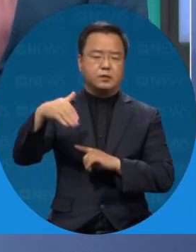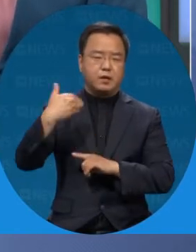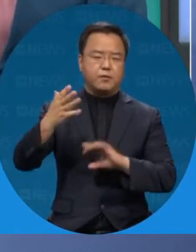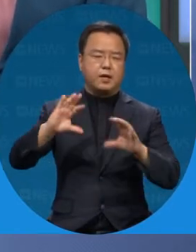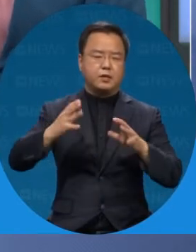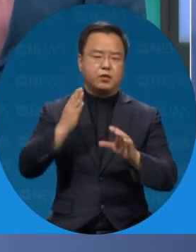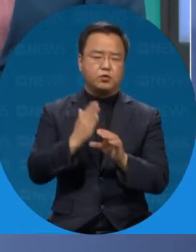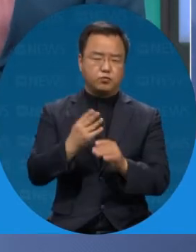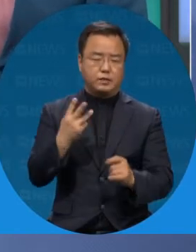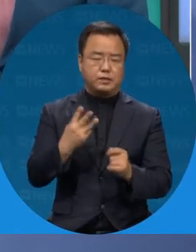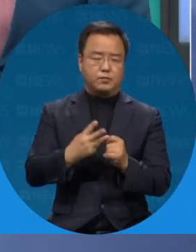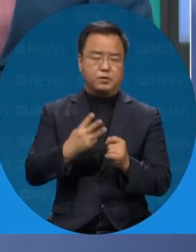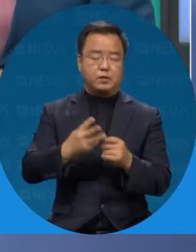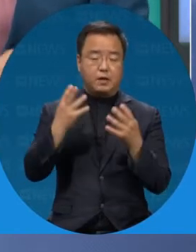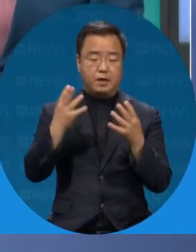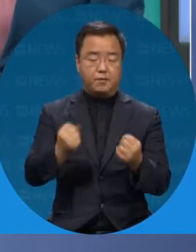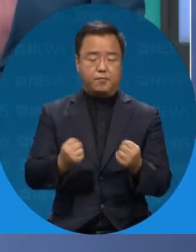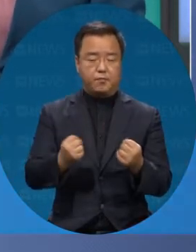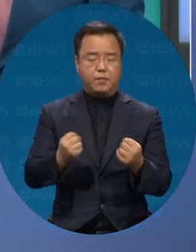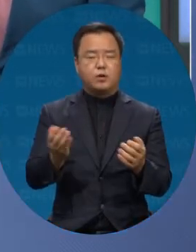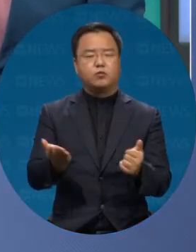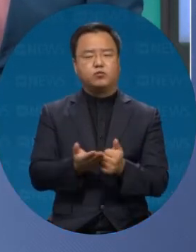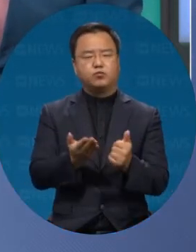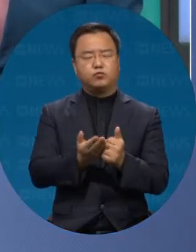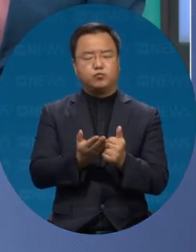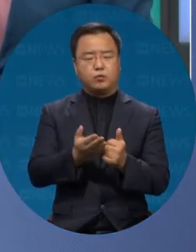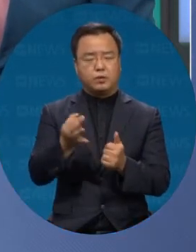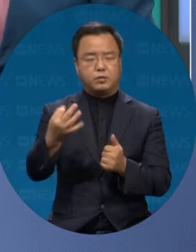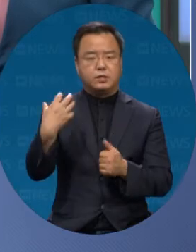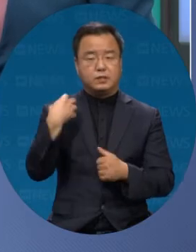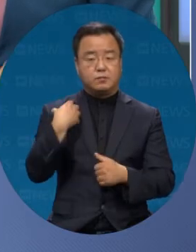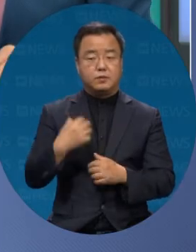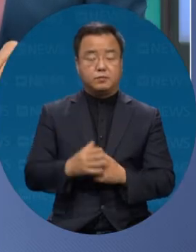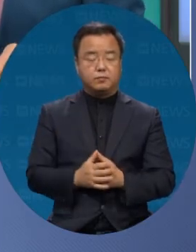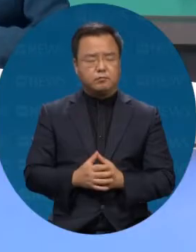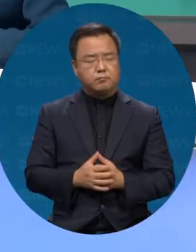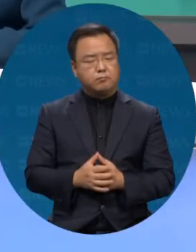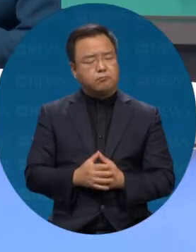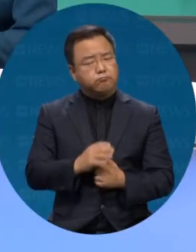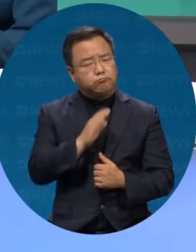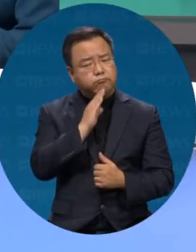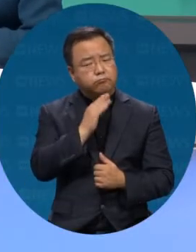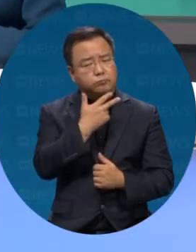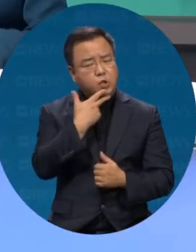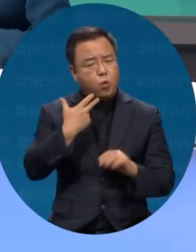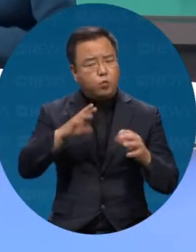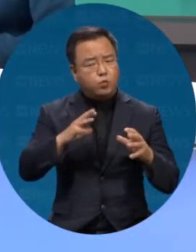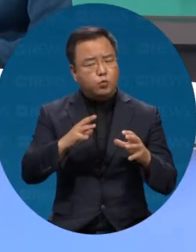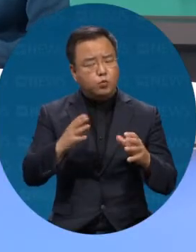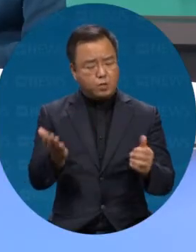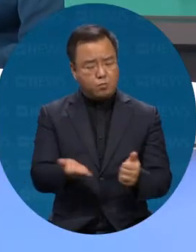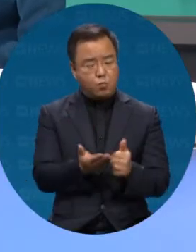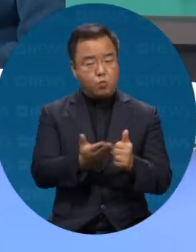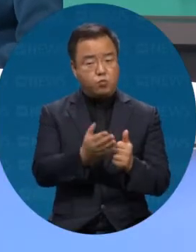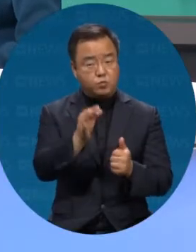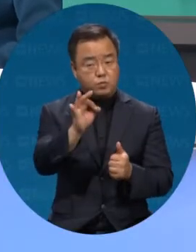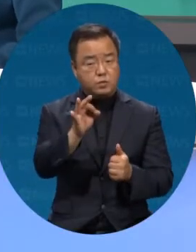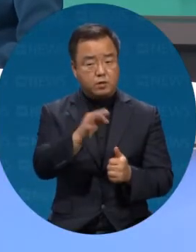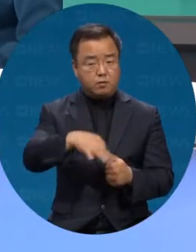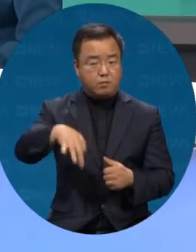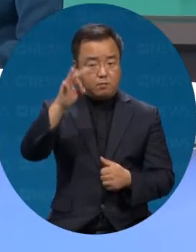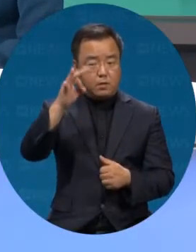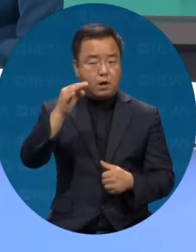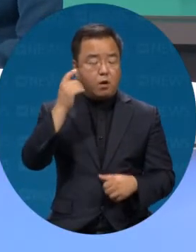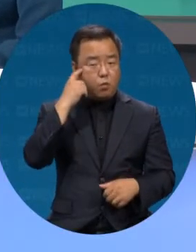가장 많은 육아 비용을 충당하고 있는 것으로 나타났습니다. 그러면은 유난히 영국에서 보육비, 양육비가 더 높은 이유가